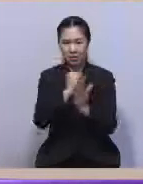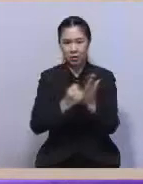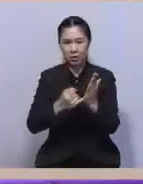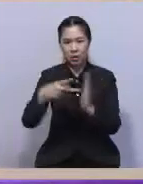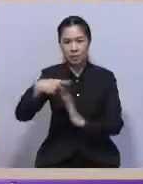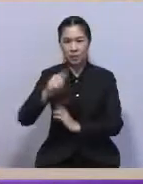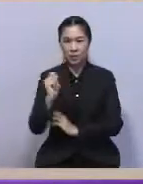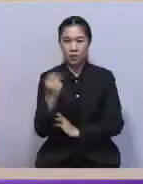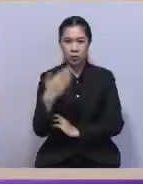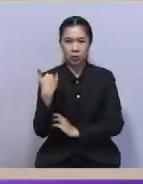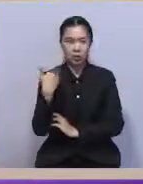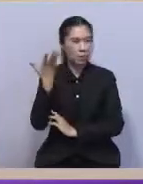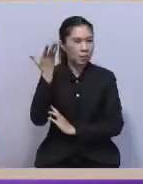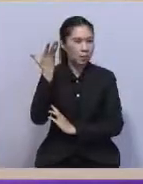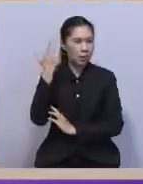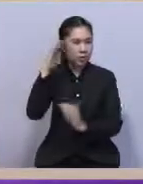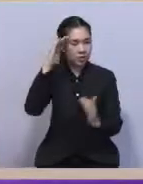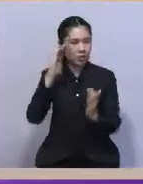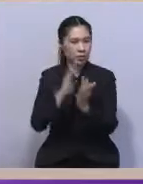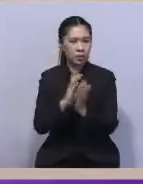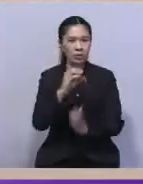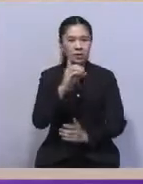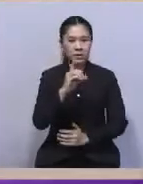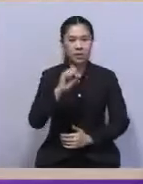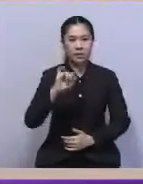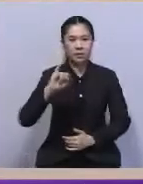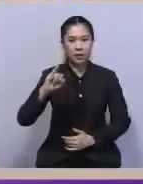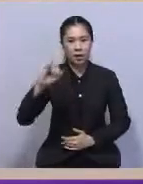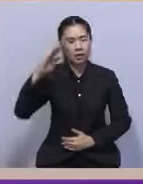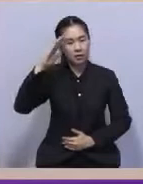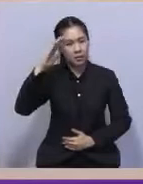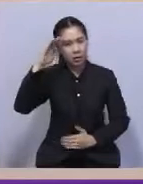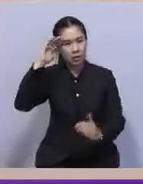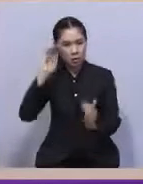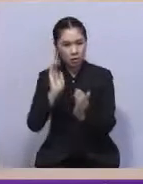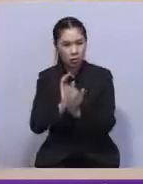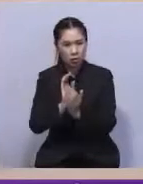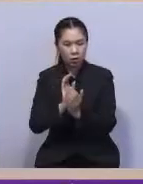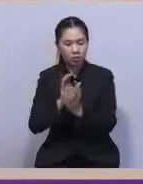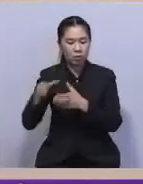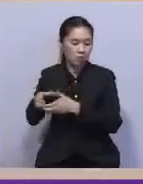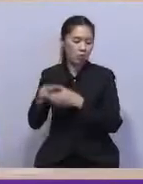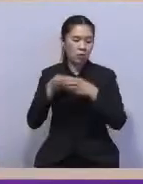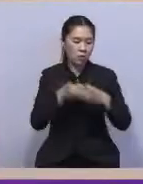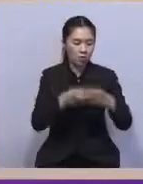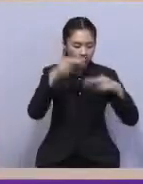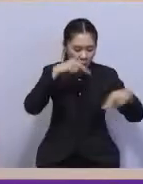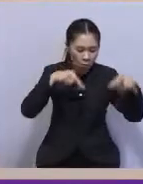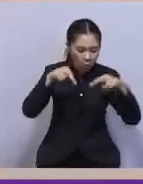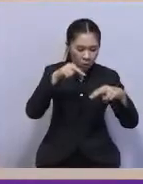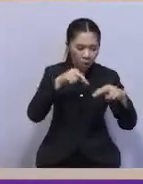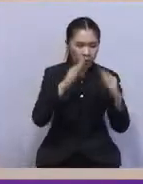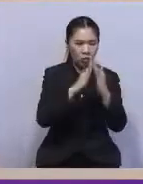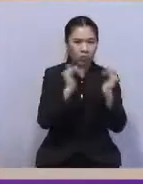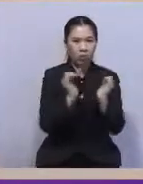หลังจากที่เมื่อวานนี้ DSI รวมถึงฝ่ายปกครองทหารตำรวจนะคะเข้าปฏิบัติการในการค้นตรวจที่ภายในวัดพระ